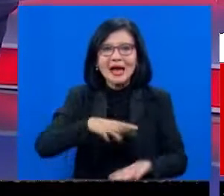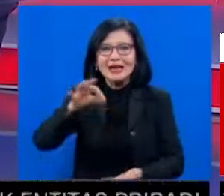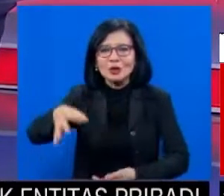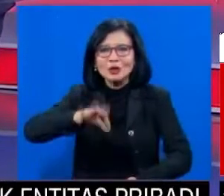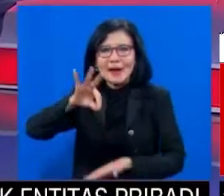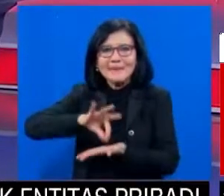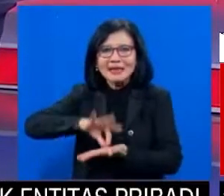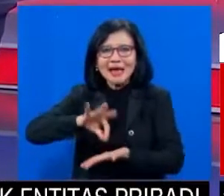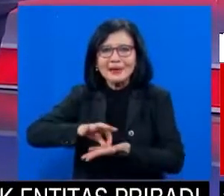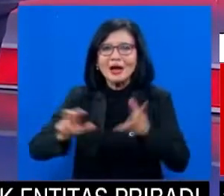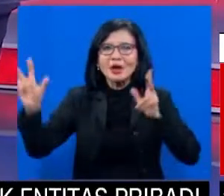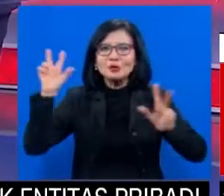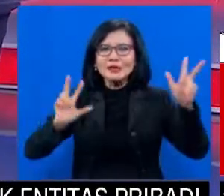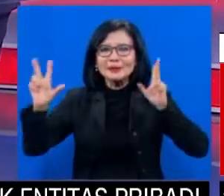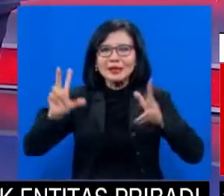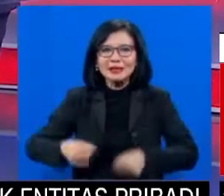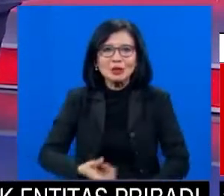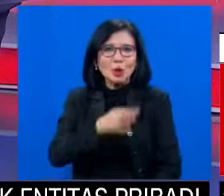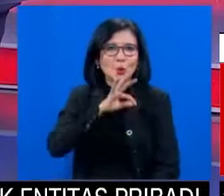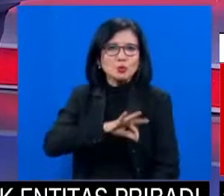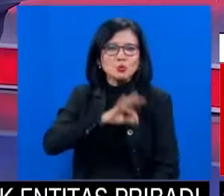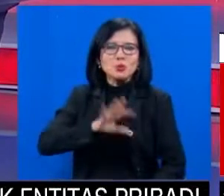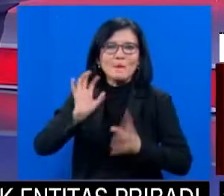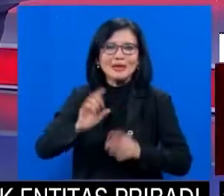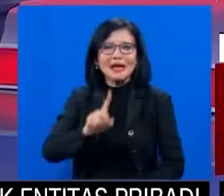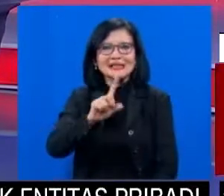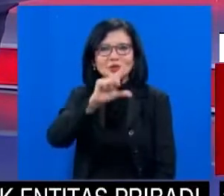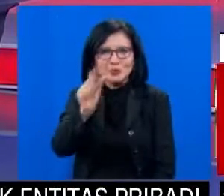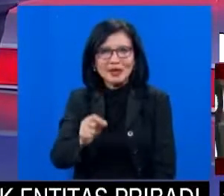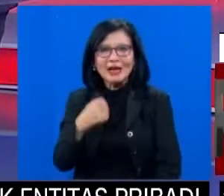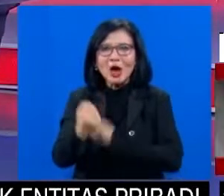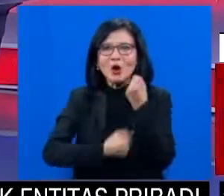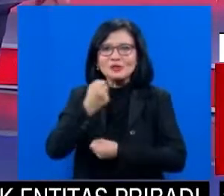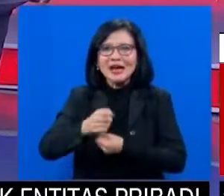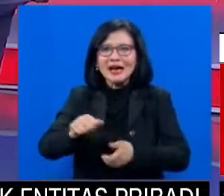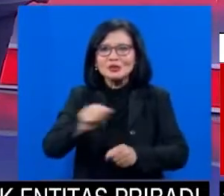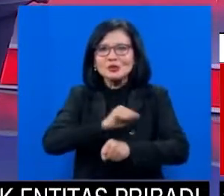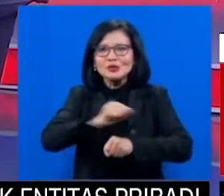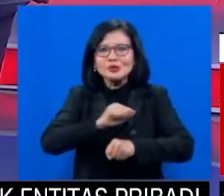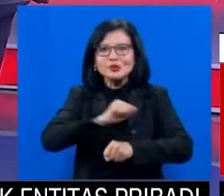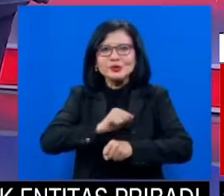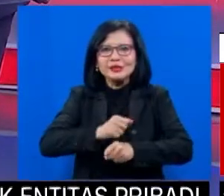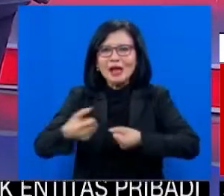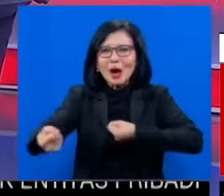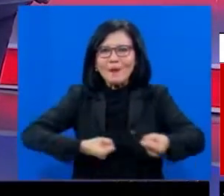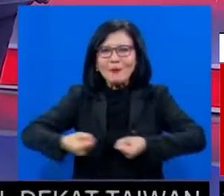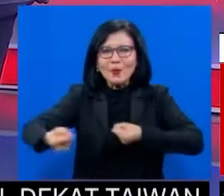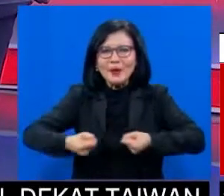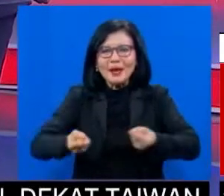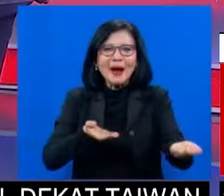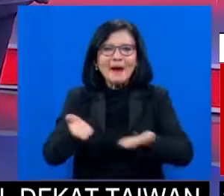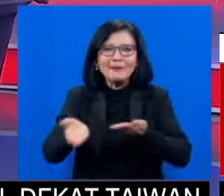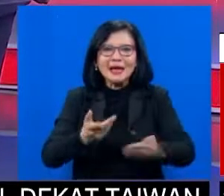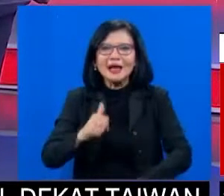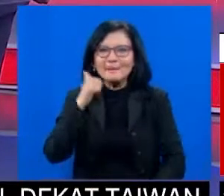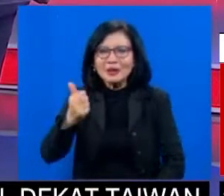Barat seorang warga juga panen cuan belasan juta rupiah per bulan dari usaha pencucian mobil. Mengandalkan pelayanan yang baik dan harga yang relatif